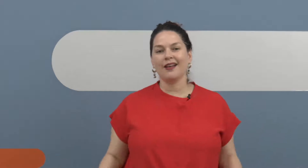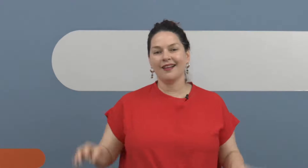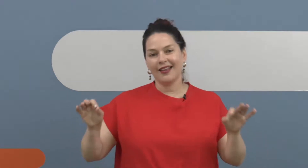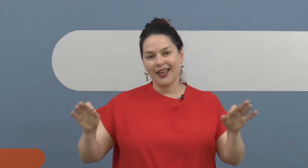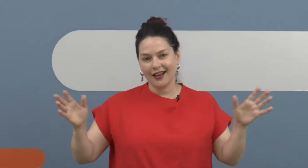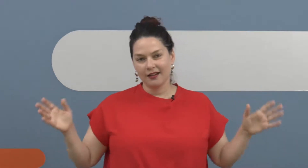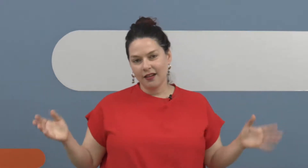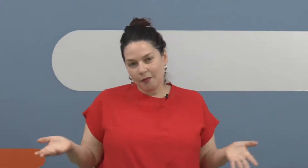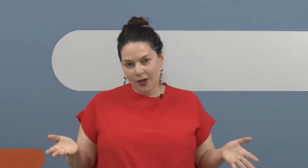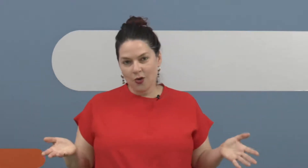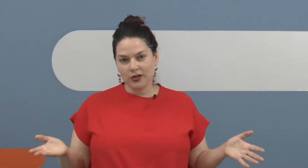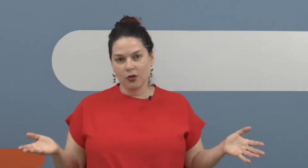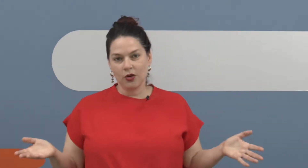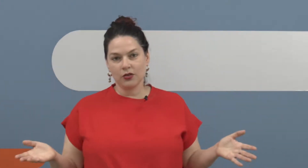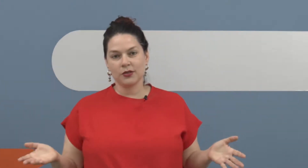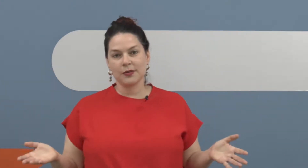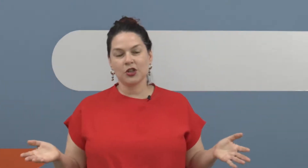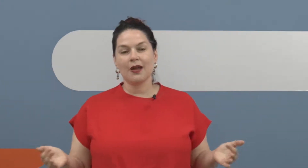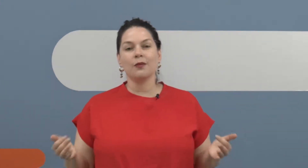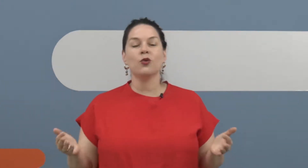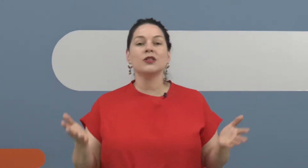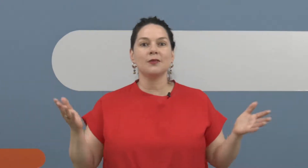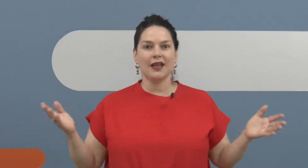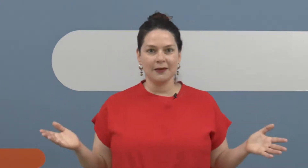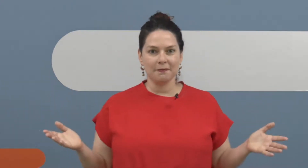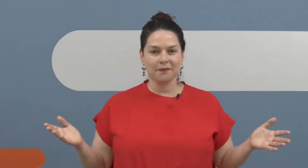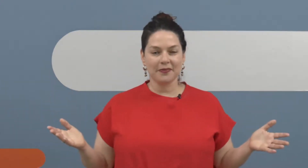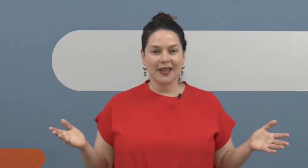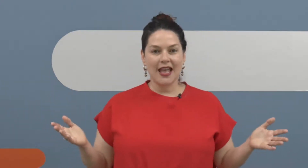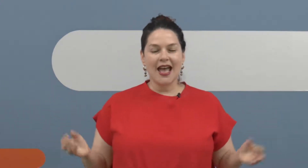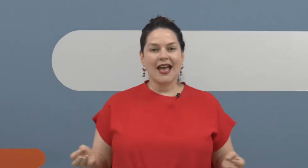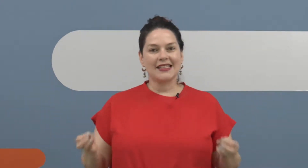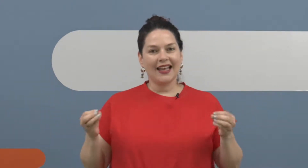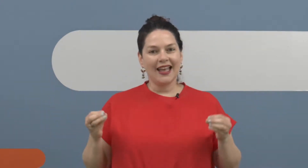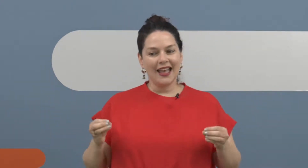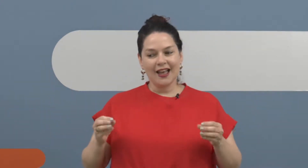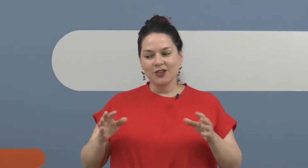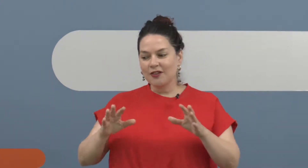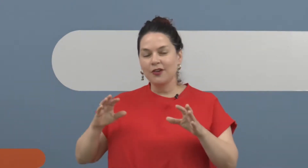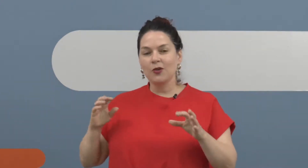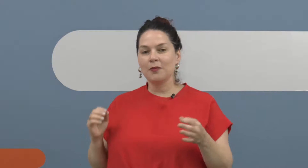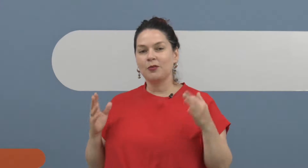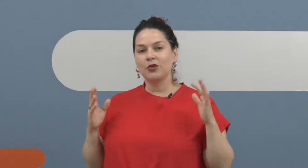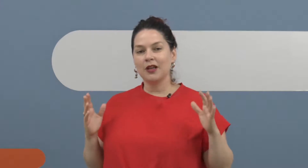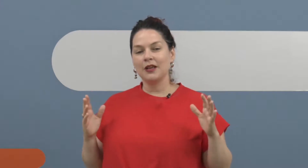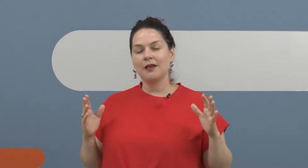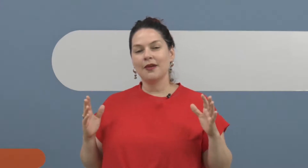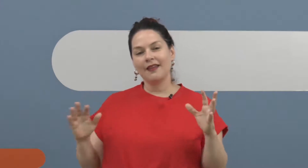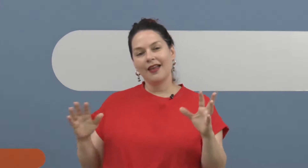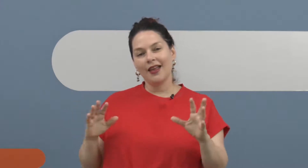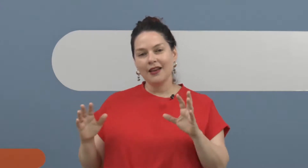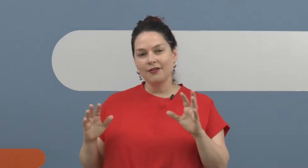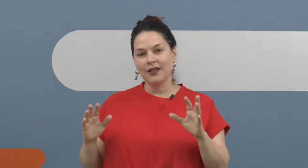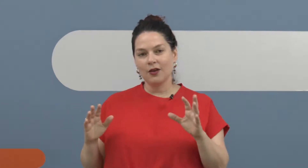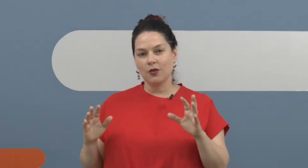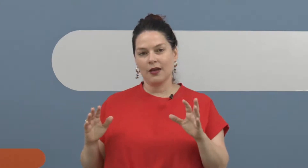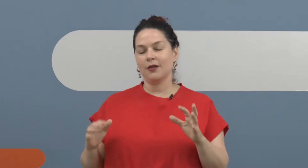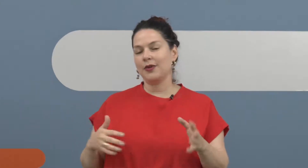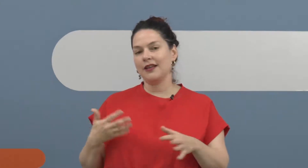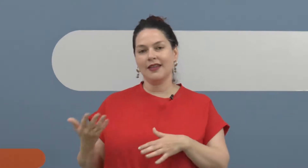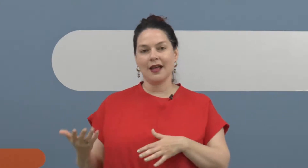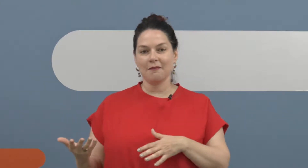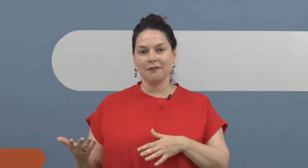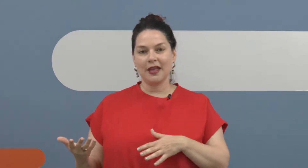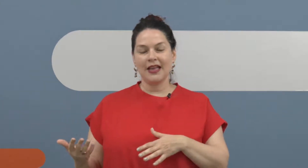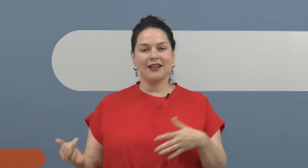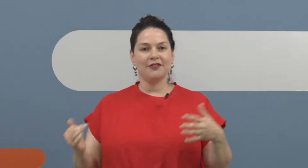זה בטוח אל. מי עוד יכול לטוס בשמיים חוץ מאלים? אז זה רגע אחד שאפילו למתבונן מלמטה, אין הבדל כל